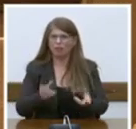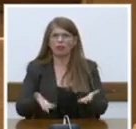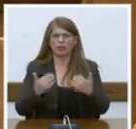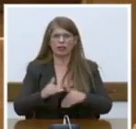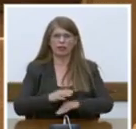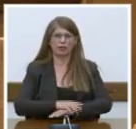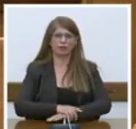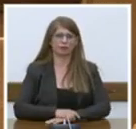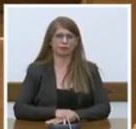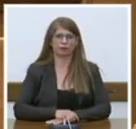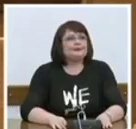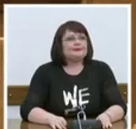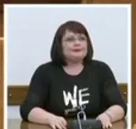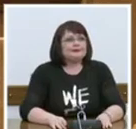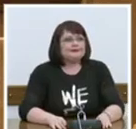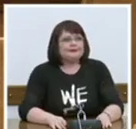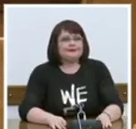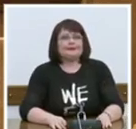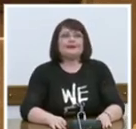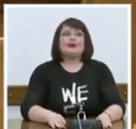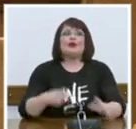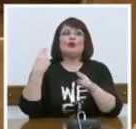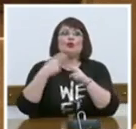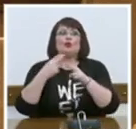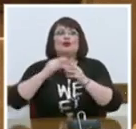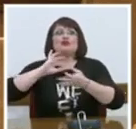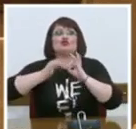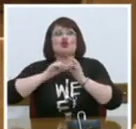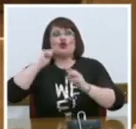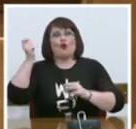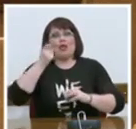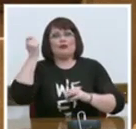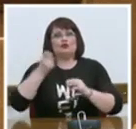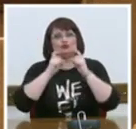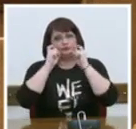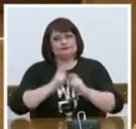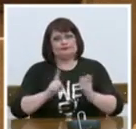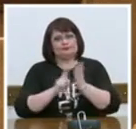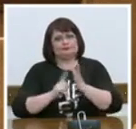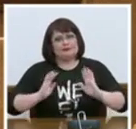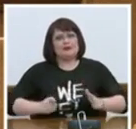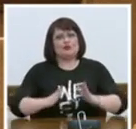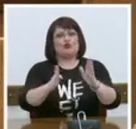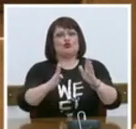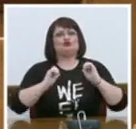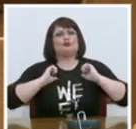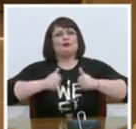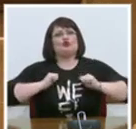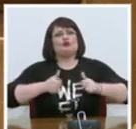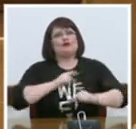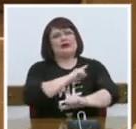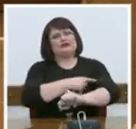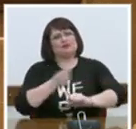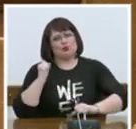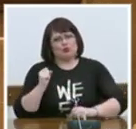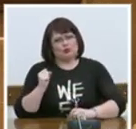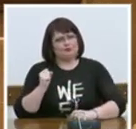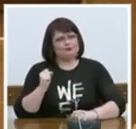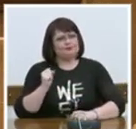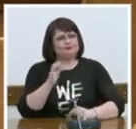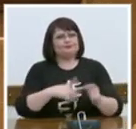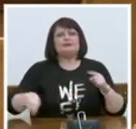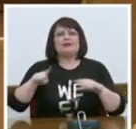Ως έθνος, ιστορικό έθνος, οφείλουμε να προχωρήσουμε σε δυναμικές πρωτοβουλίες. Η Ελλάδα